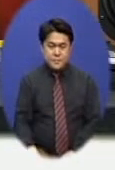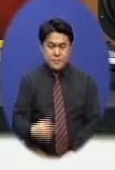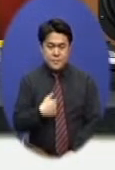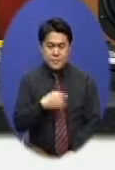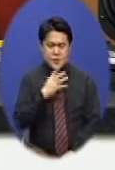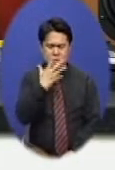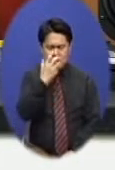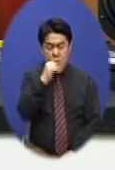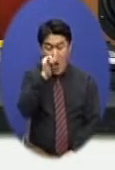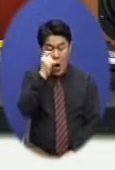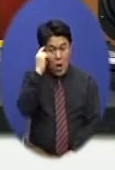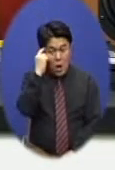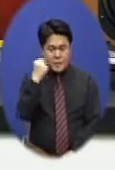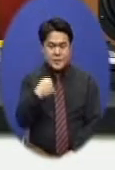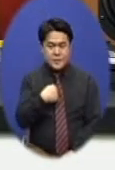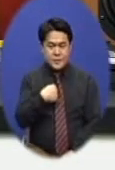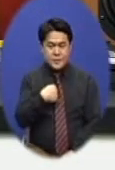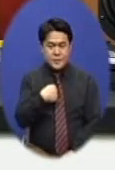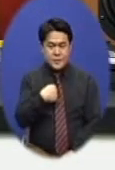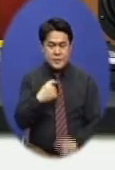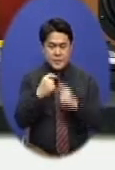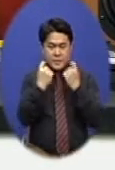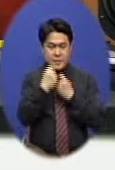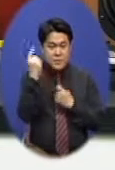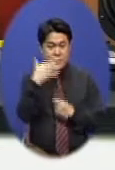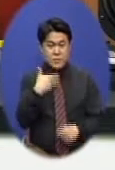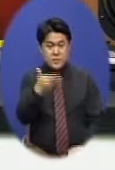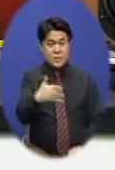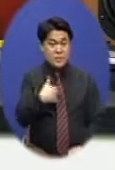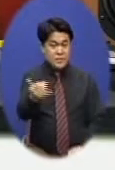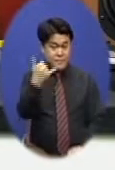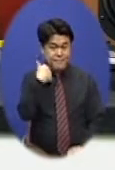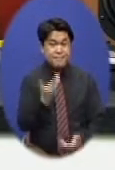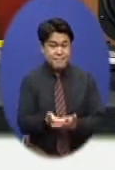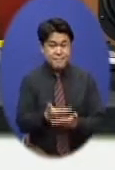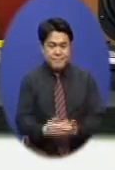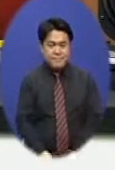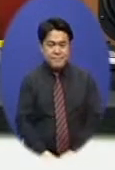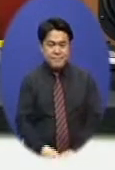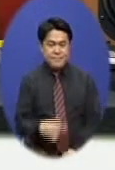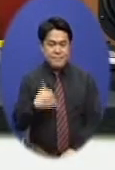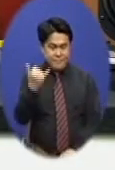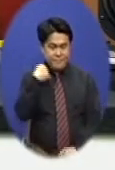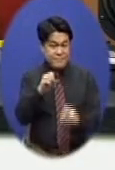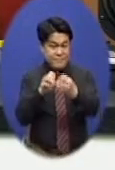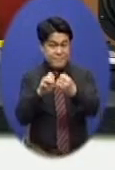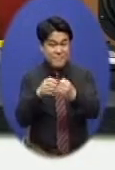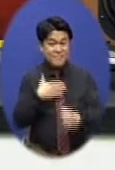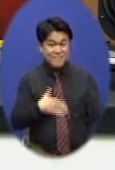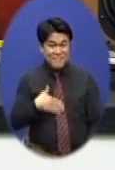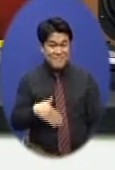내가 너무 우울하고 막 이렇다 그러면 제가 그 개인적인 번호를 알려드릴 테니까 저한테 전화 주세요. 그래요. 네, 제가 전화 저랑